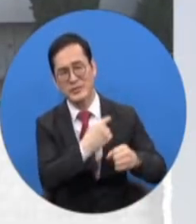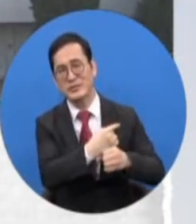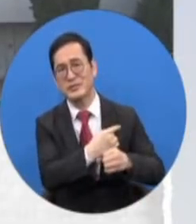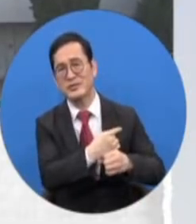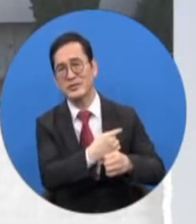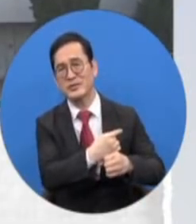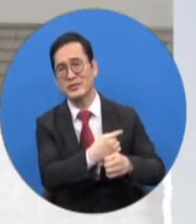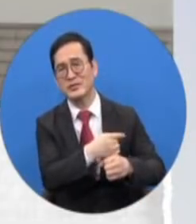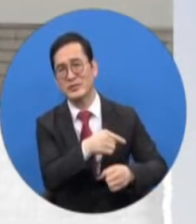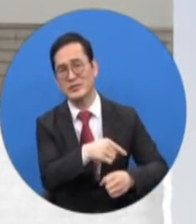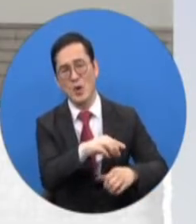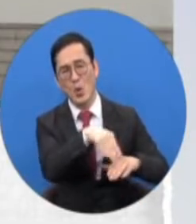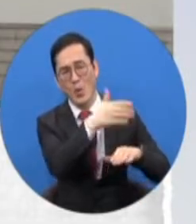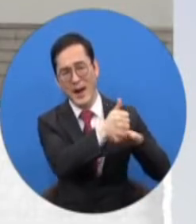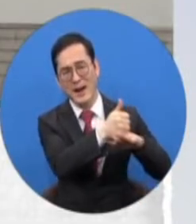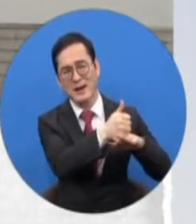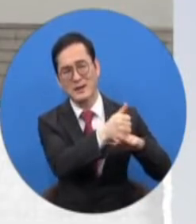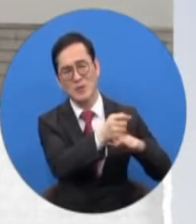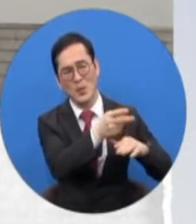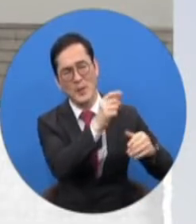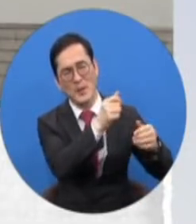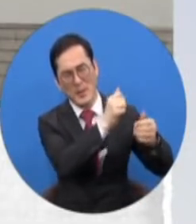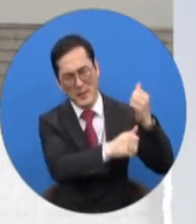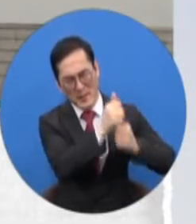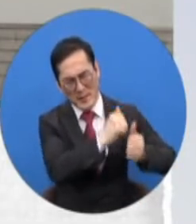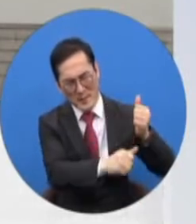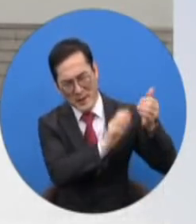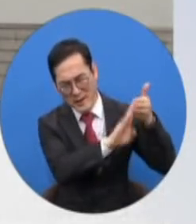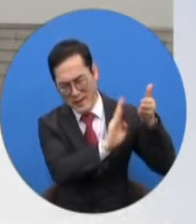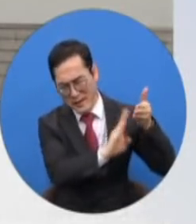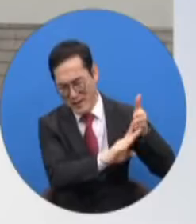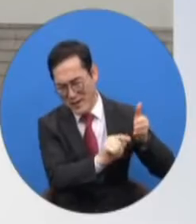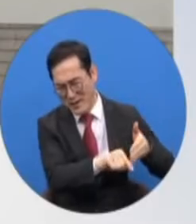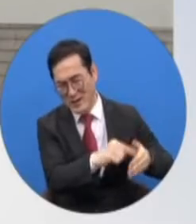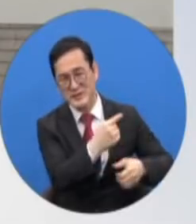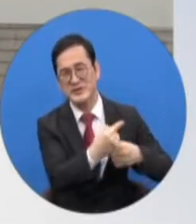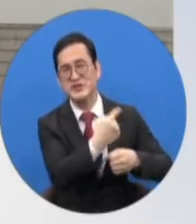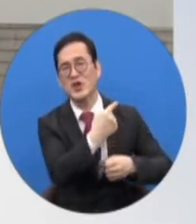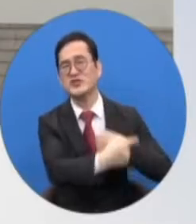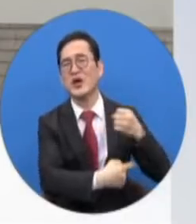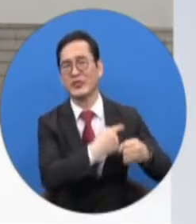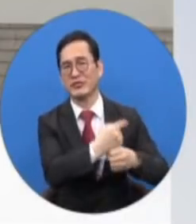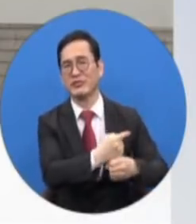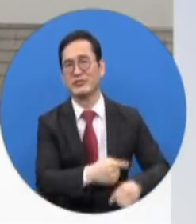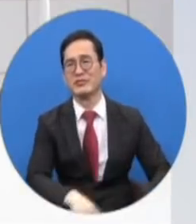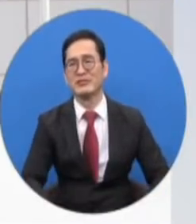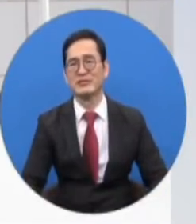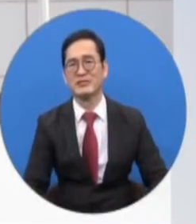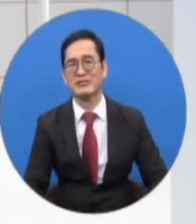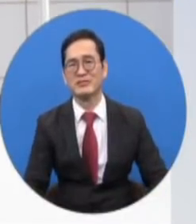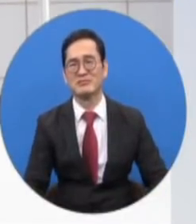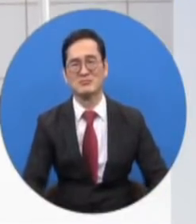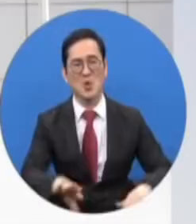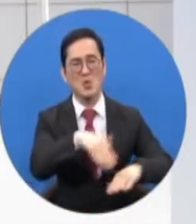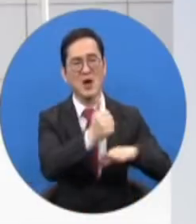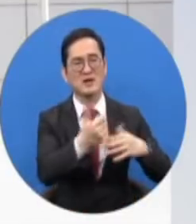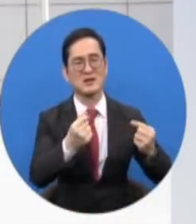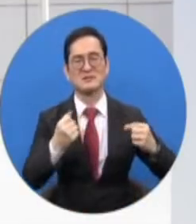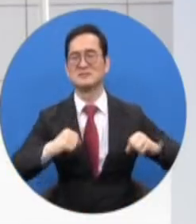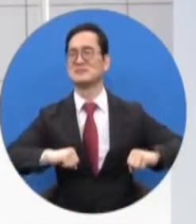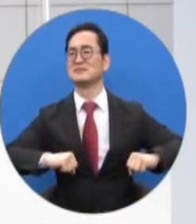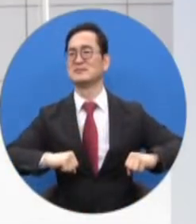있었고 대통령도 있었고 좋은 일 나쁜 일 있었던 그 시대가 마감이 된다는 데는 큰 의미가 있다고 봅니다. 지금